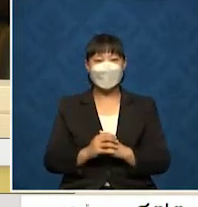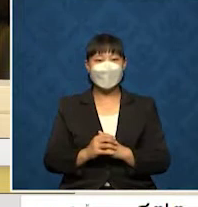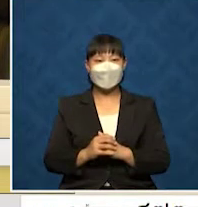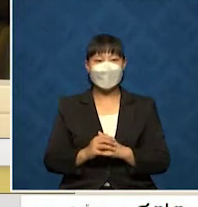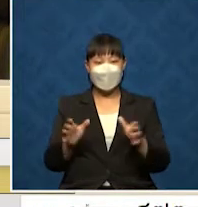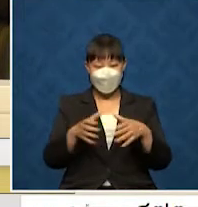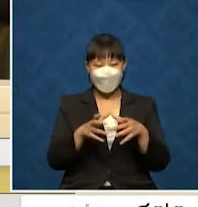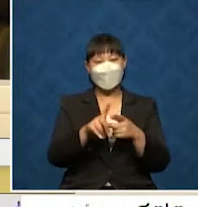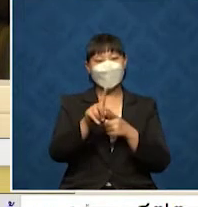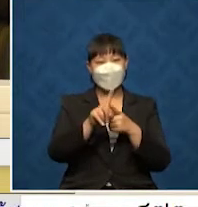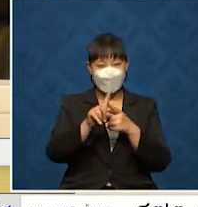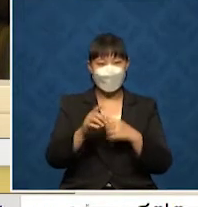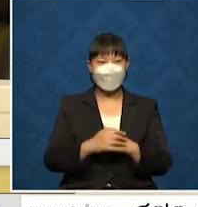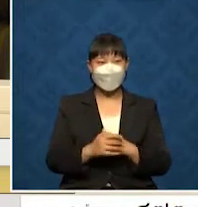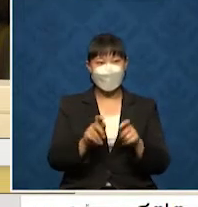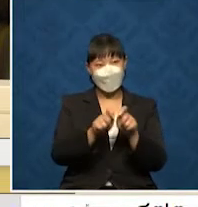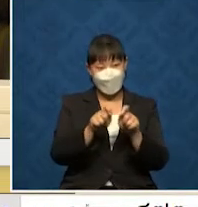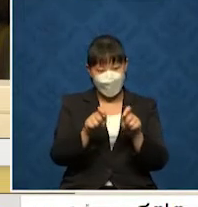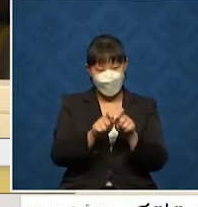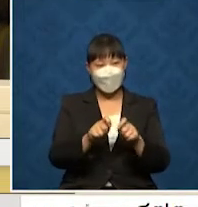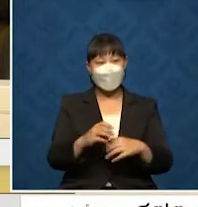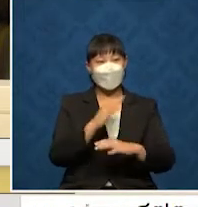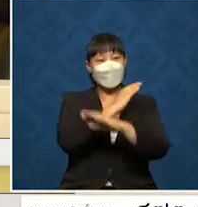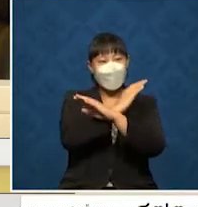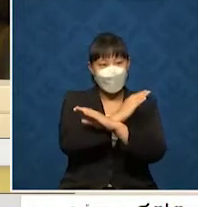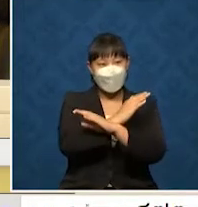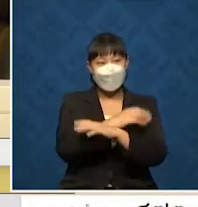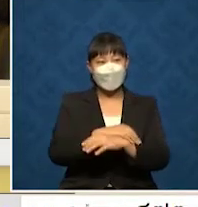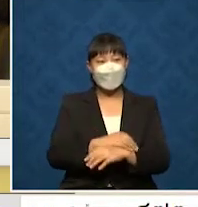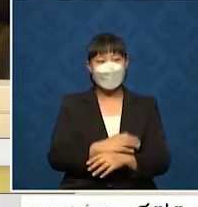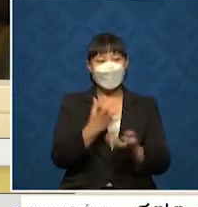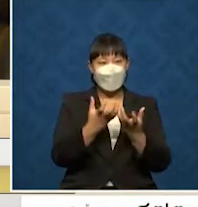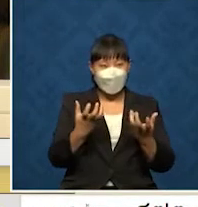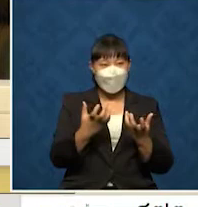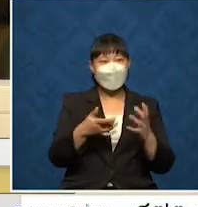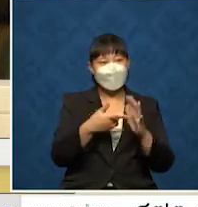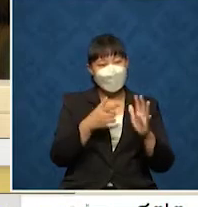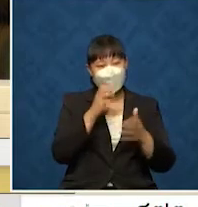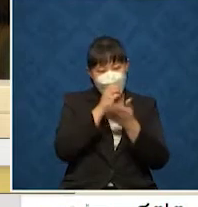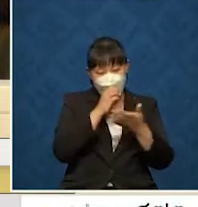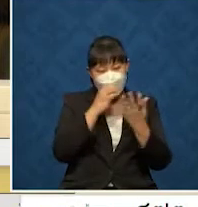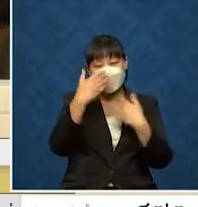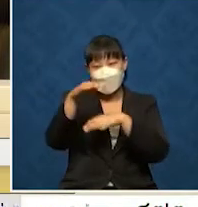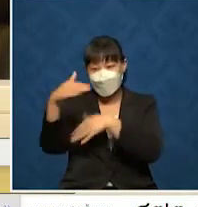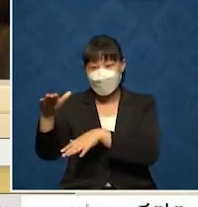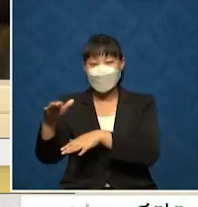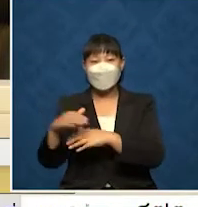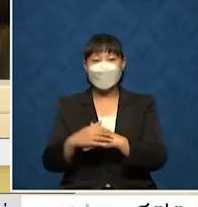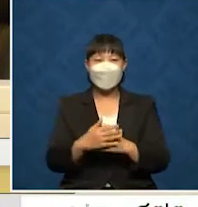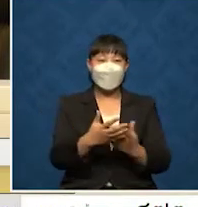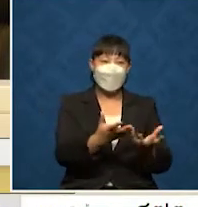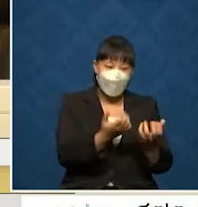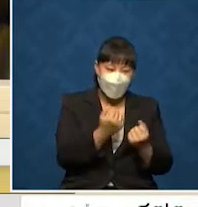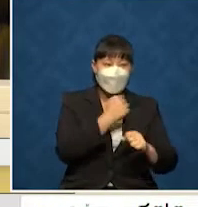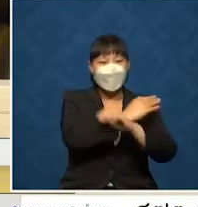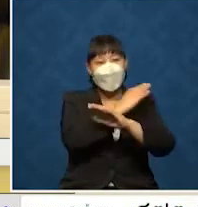คณะที่1อนุสกัดกั้นการลักลอบส่งออกและนำเข้าโดยท่านอธิ